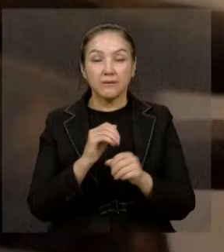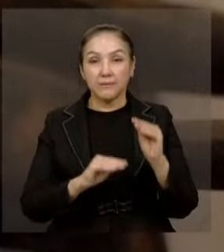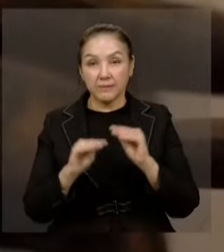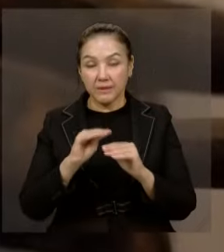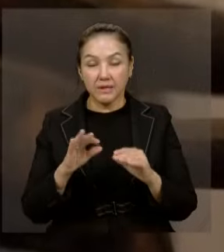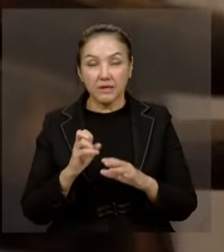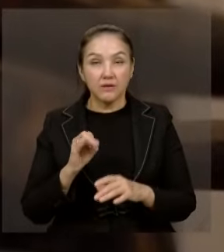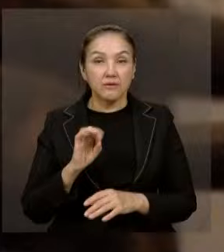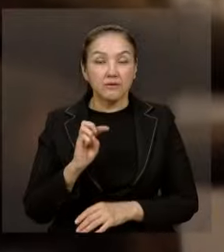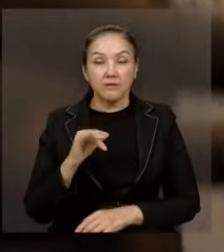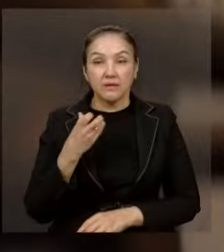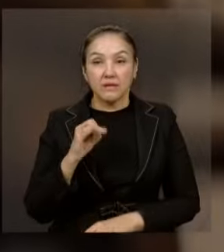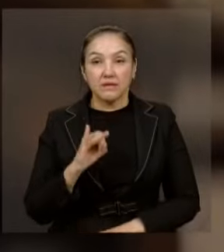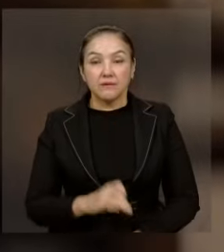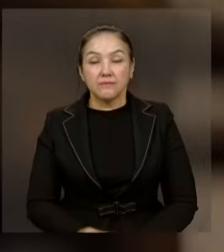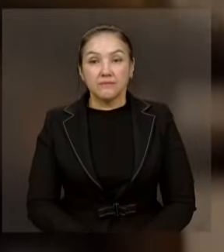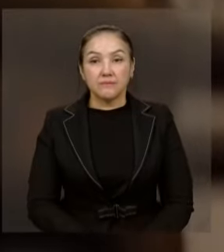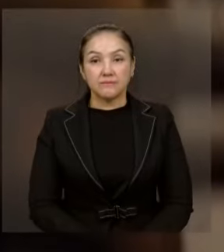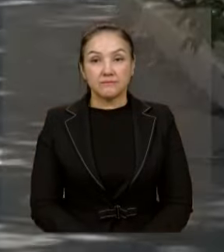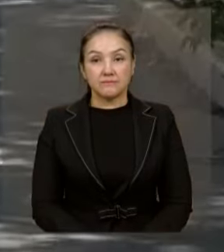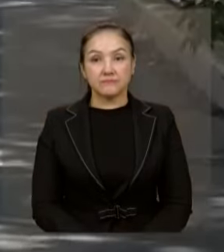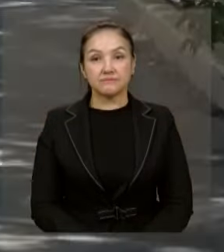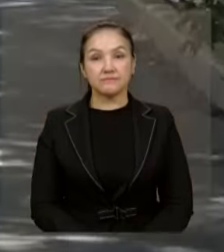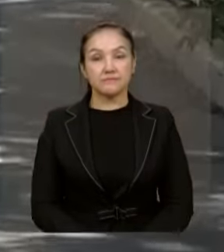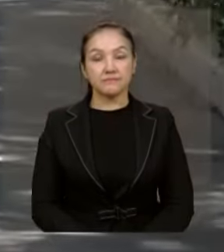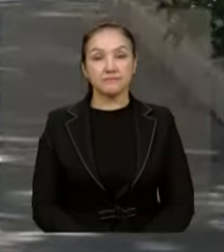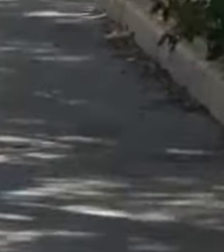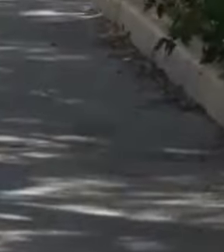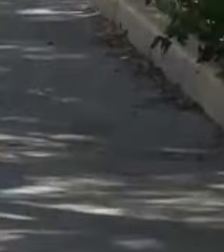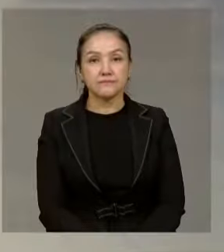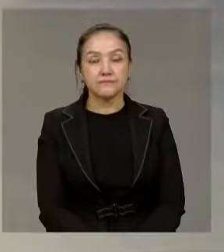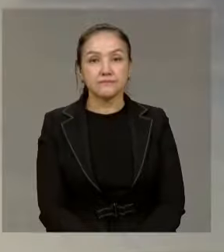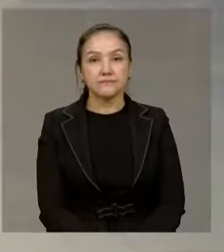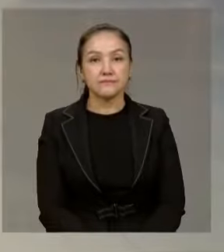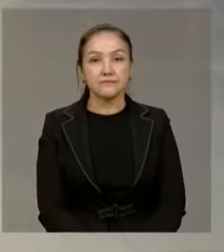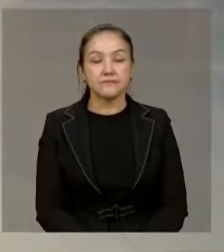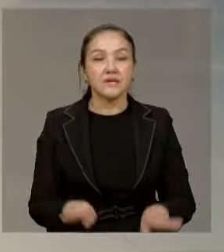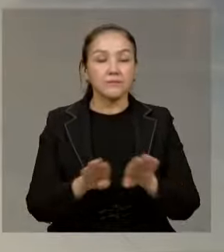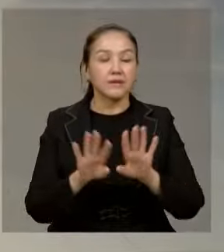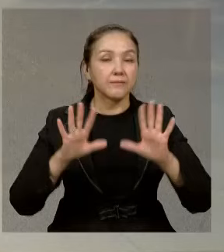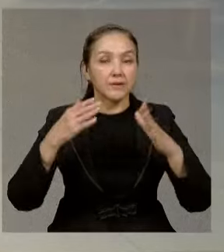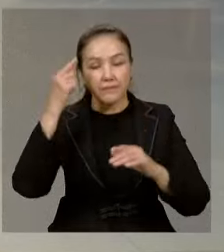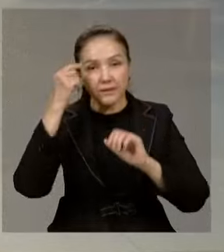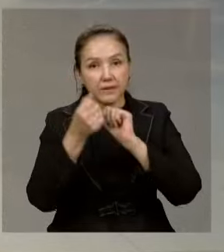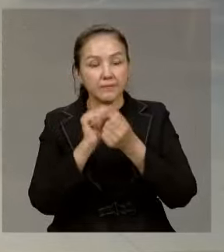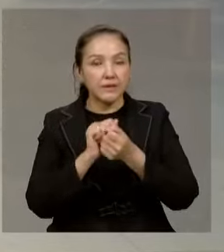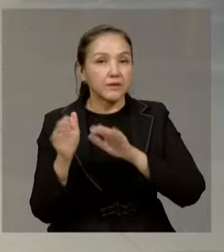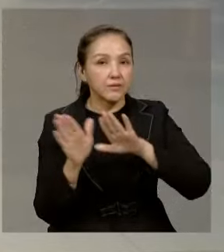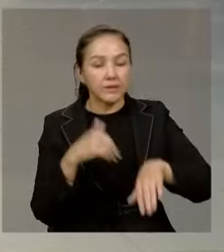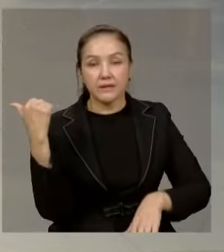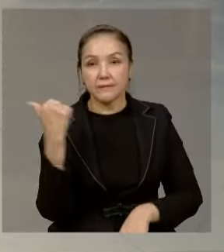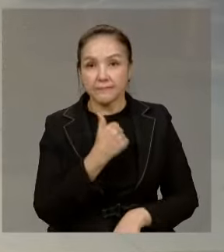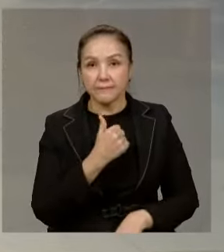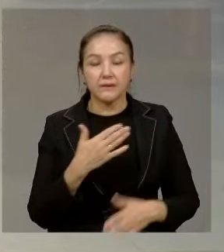опрессовка сетей Шан жел баков Жана Манжо Атан такими событиями запомнилась уходящая